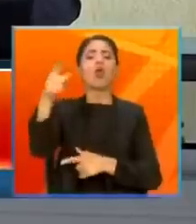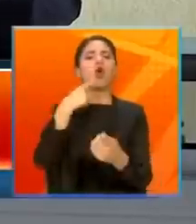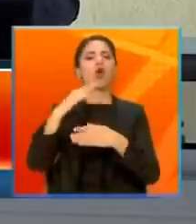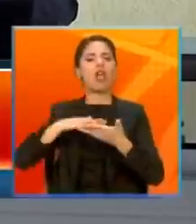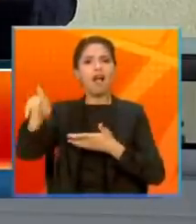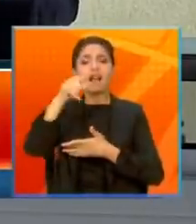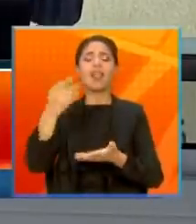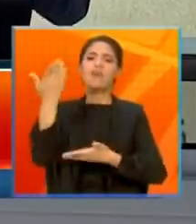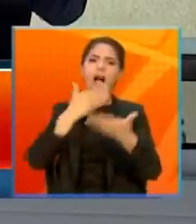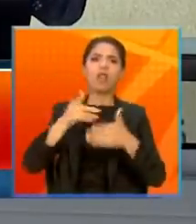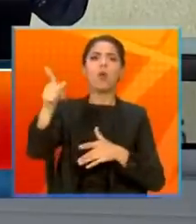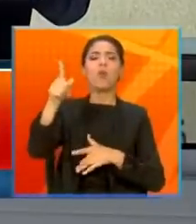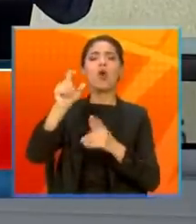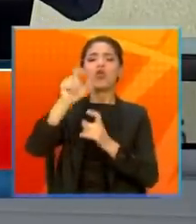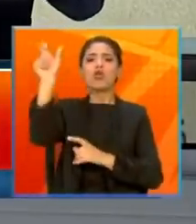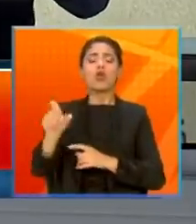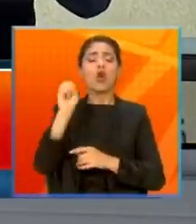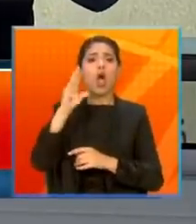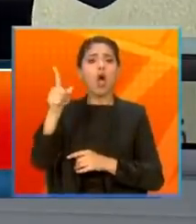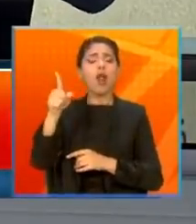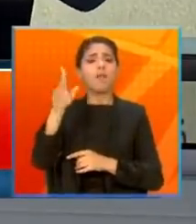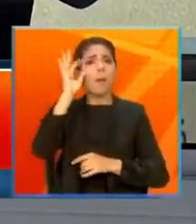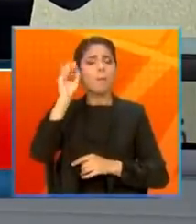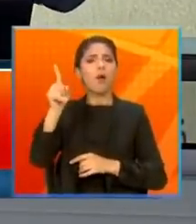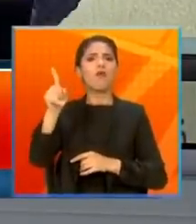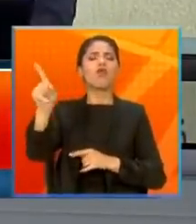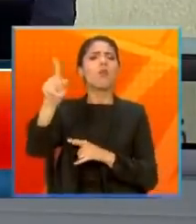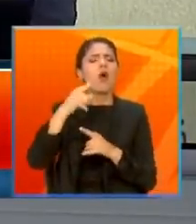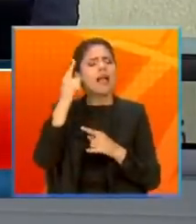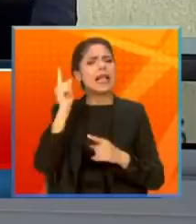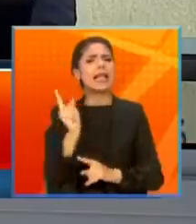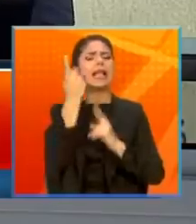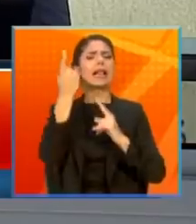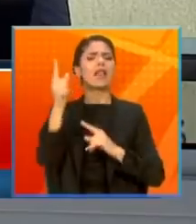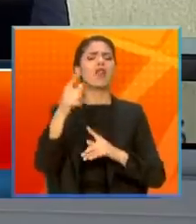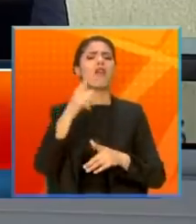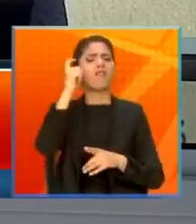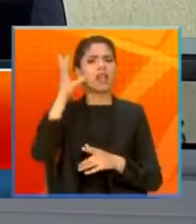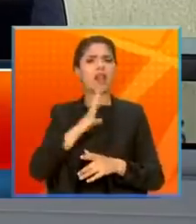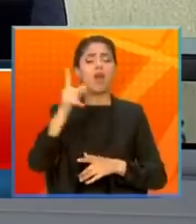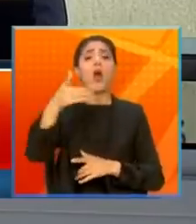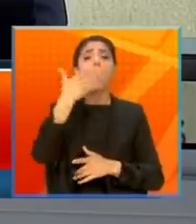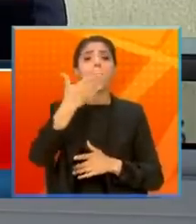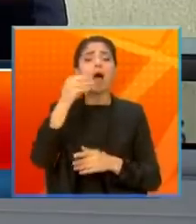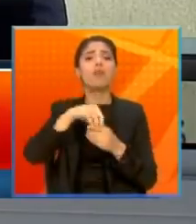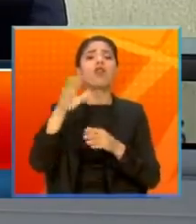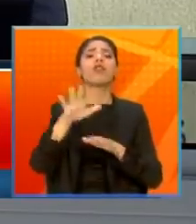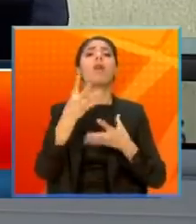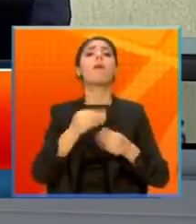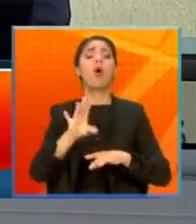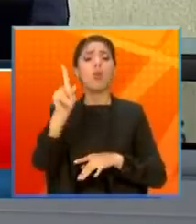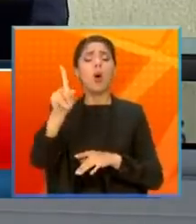Evet şimdi nasıl atayım Şükrü Hoca'nın ilginç bir yorumu var profesyonel soy olmadı sadece depremi